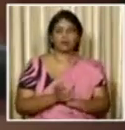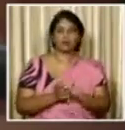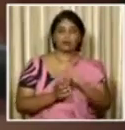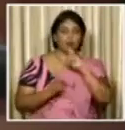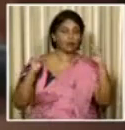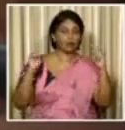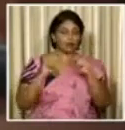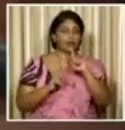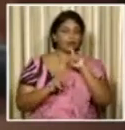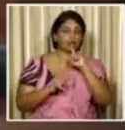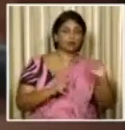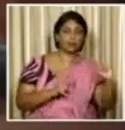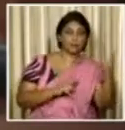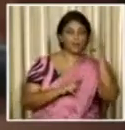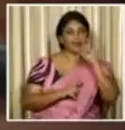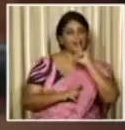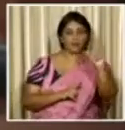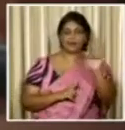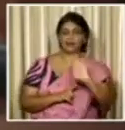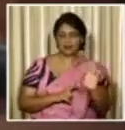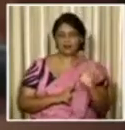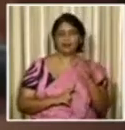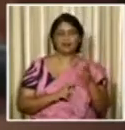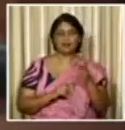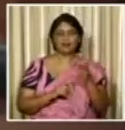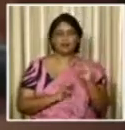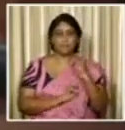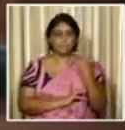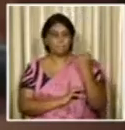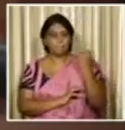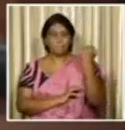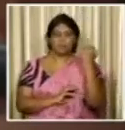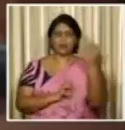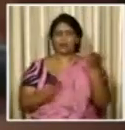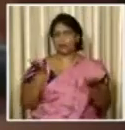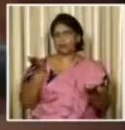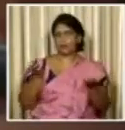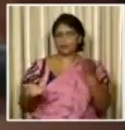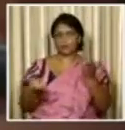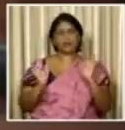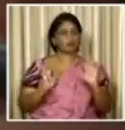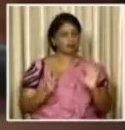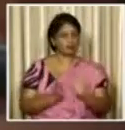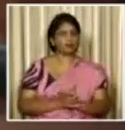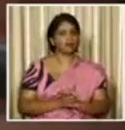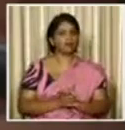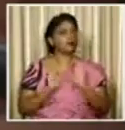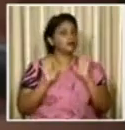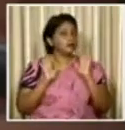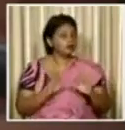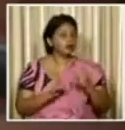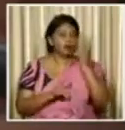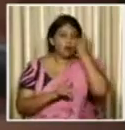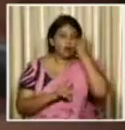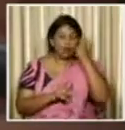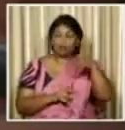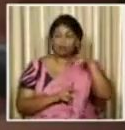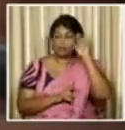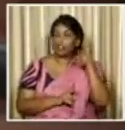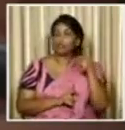Sesta dikarne katanya kerja niyogya dini neh. Mewa terne balatala balat kena tulane araksha kerjeni masanda. Hebei tiirne tiina